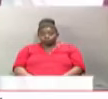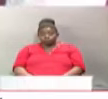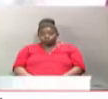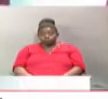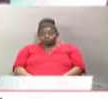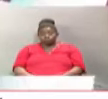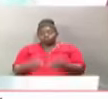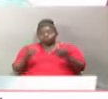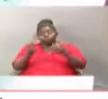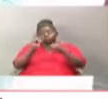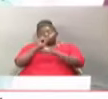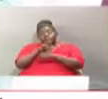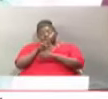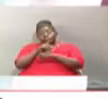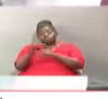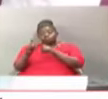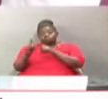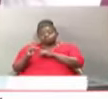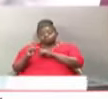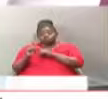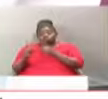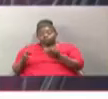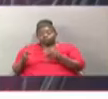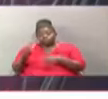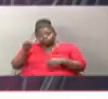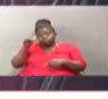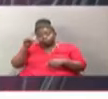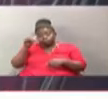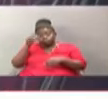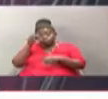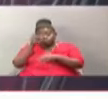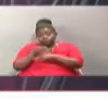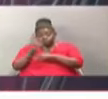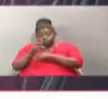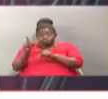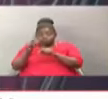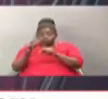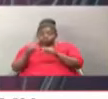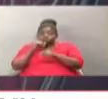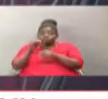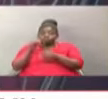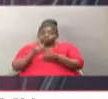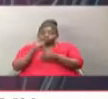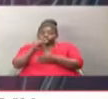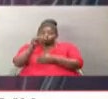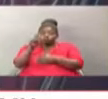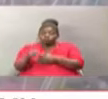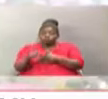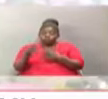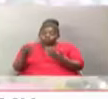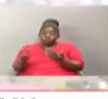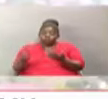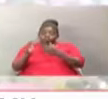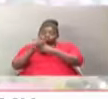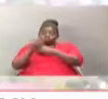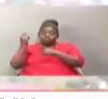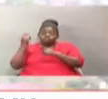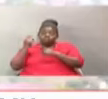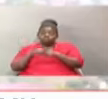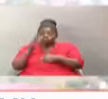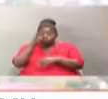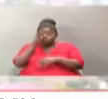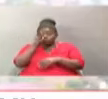ndira nga bakuutidde okwerinda bannakigwanyize oyamba muntu yenna ensi yafuuka nzibu talimba